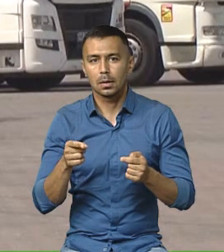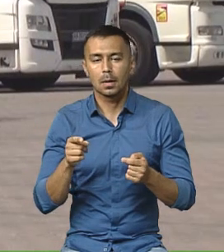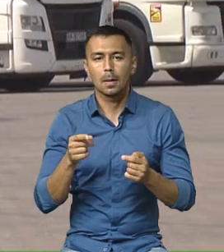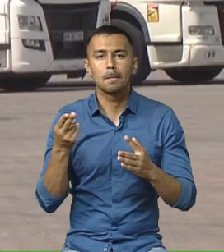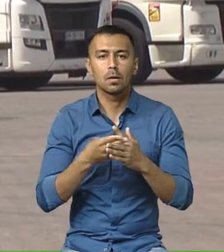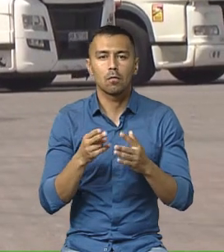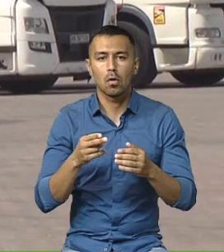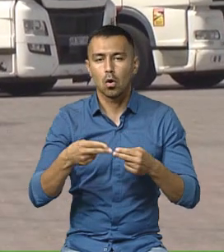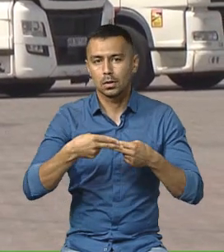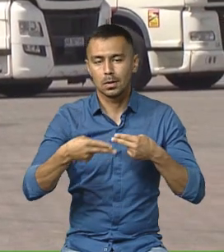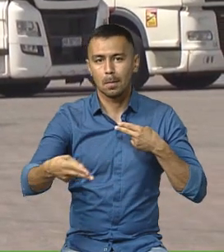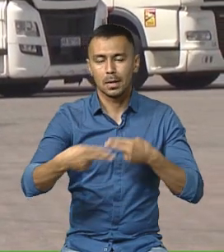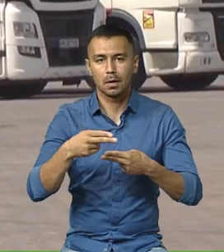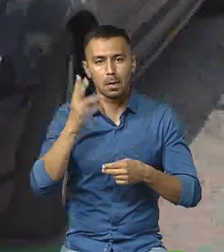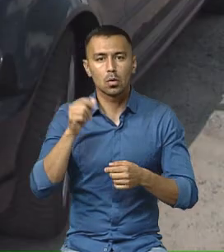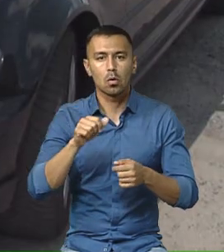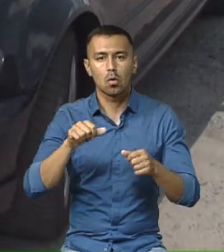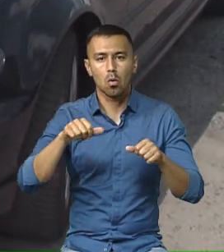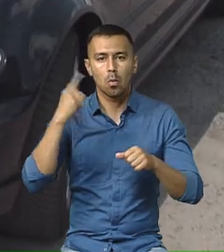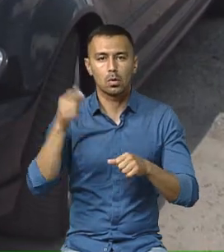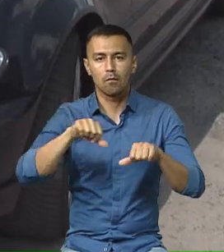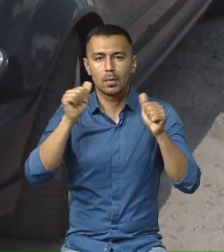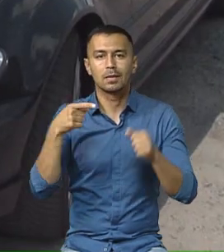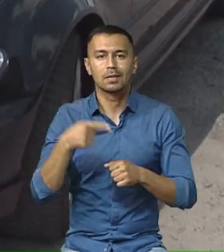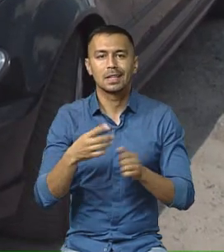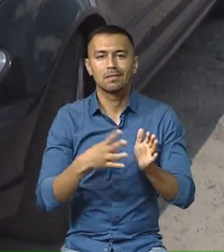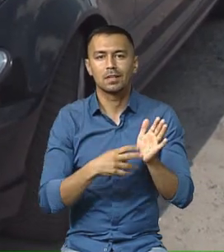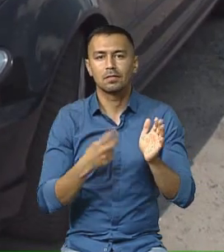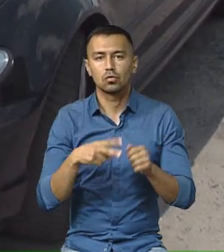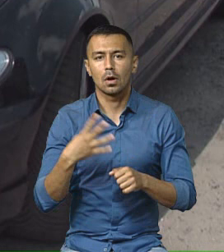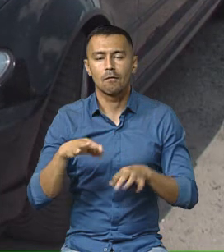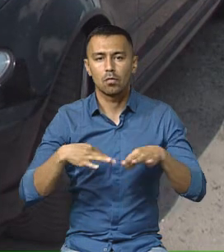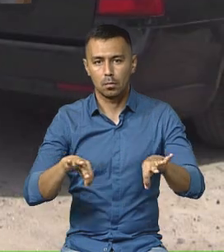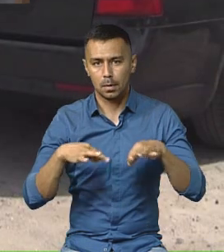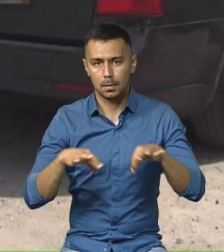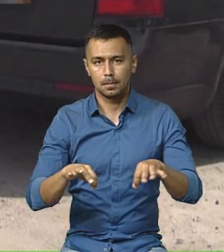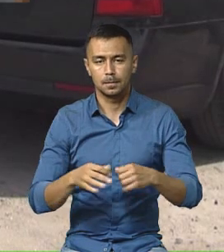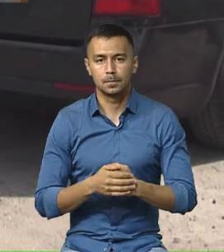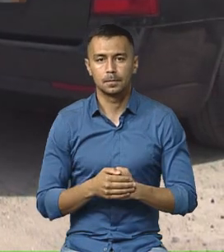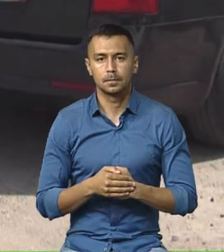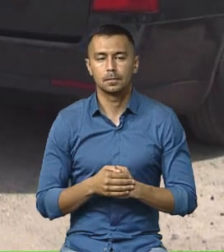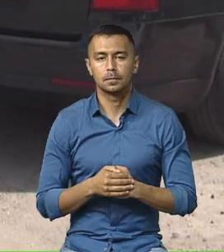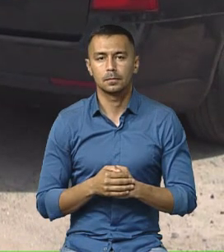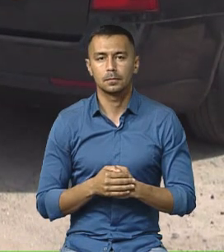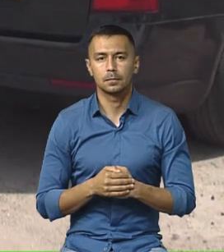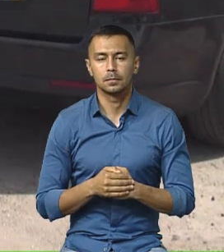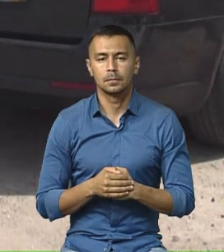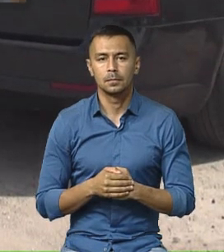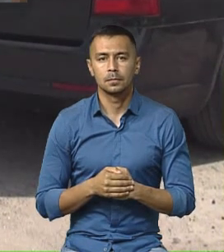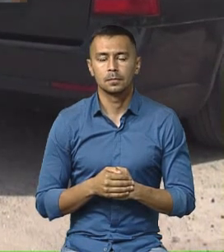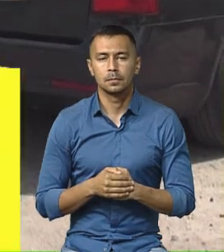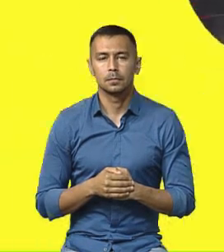в Хмельницькій області оформили 9224 автомобілі. Вікторія Мельник, Іван Мовчан. Новини на Суспільному.